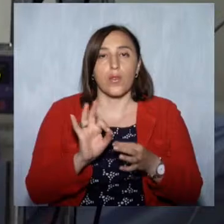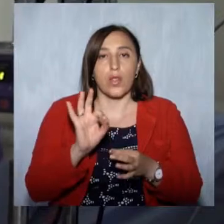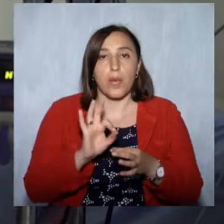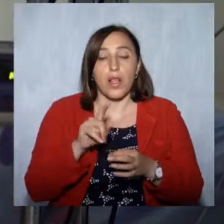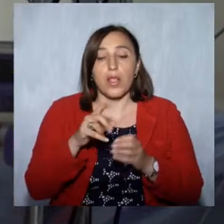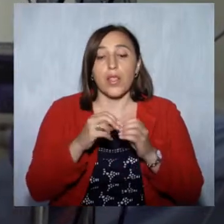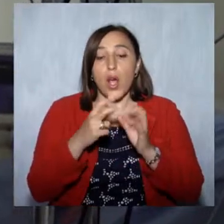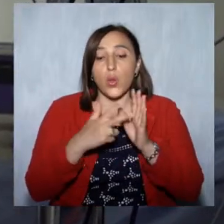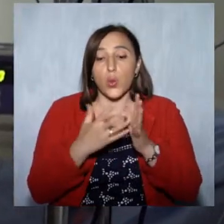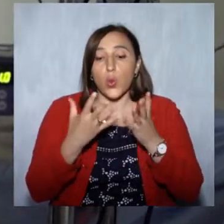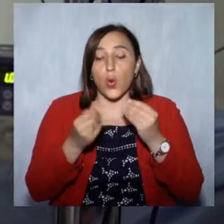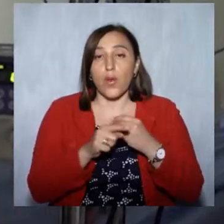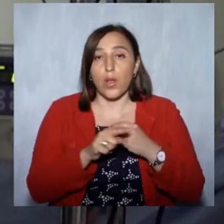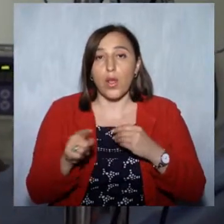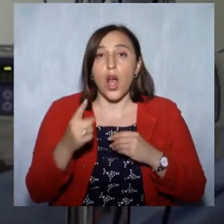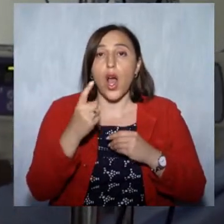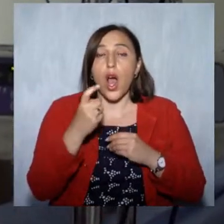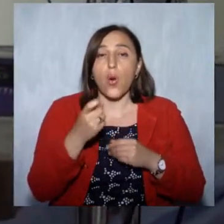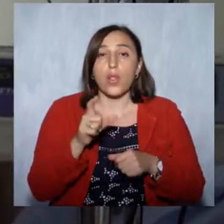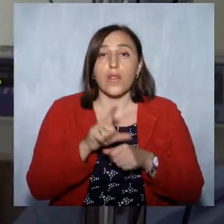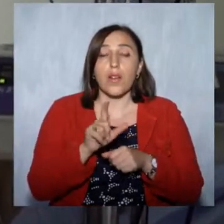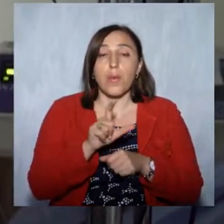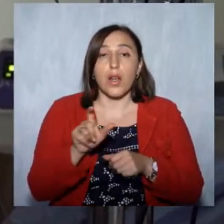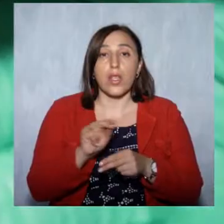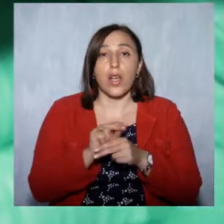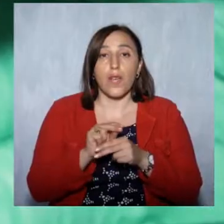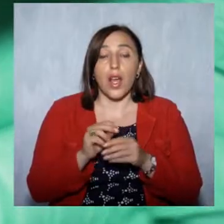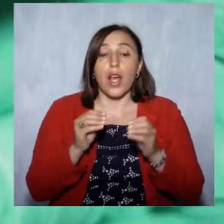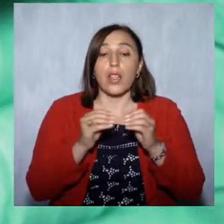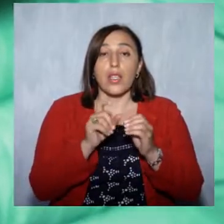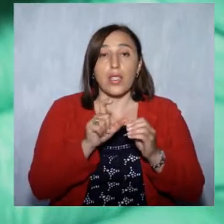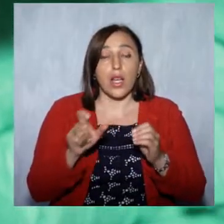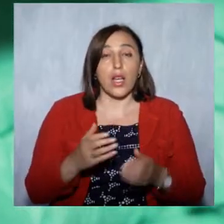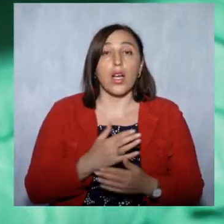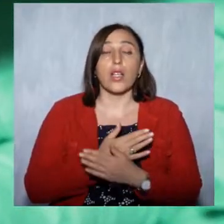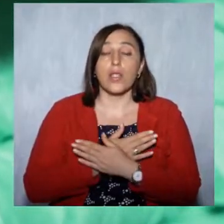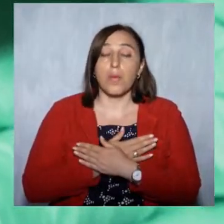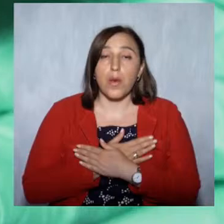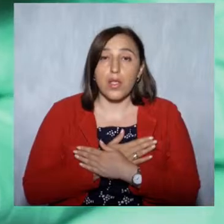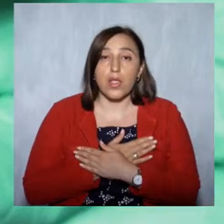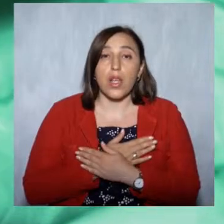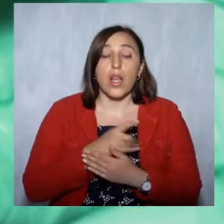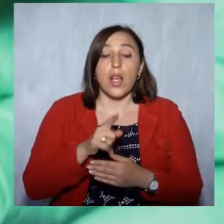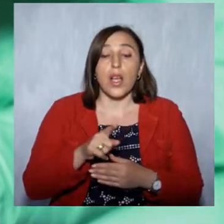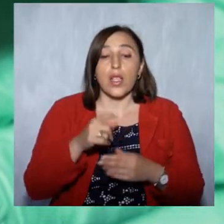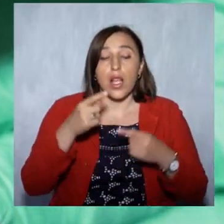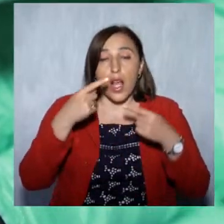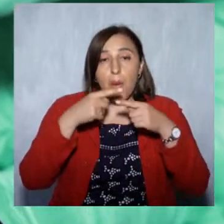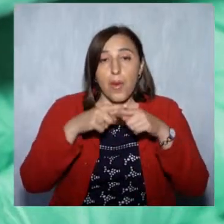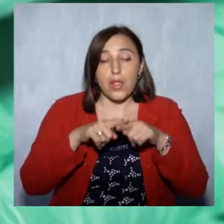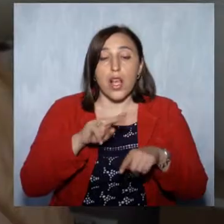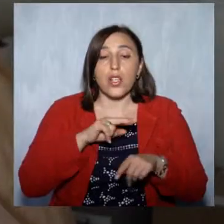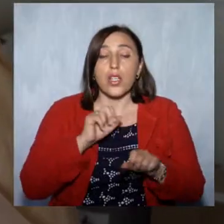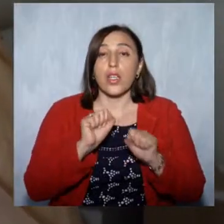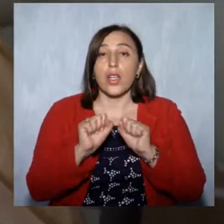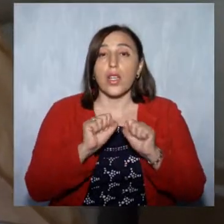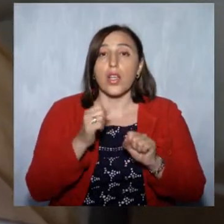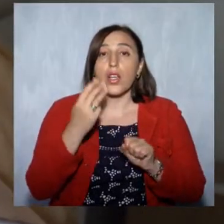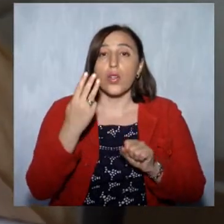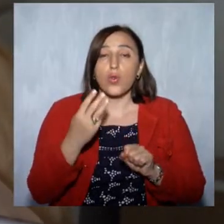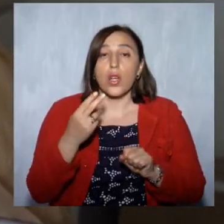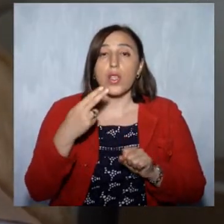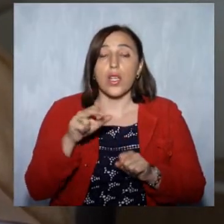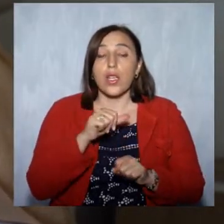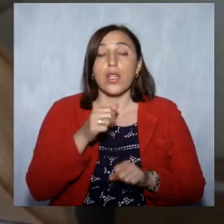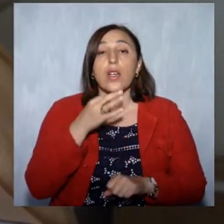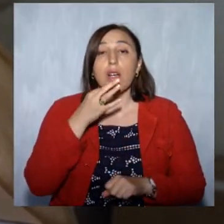18 օրում 100-ից ավելի պացիենտ է բուժվել, իսկ 10 քաղաքացի մահացել է։ Համալսարանի աշխատակազմի ղեկավար Շուշան Դանիելյանից տեղեկացանք,